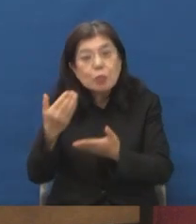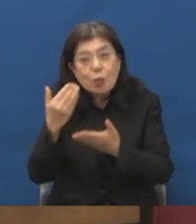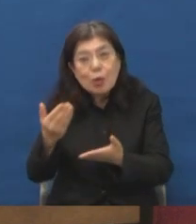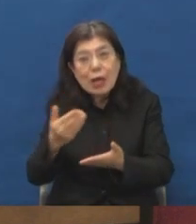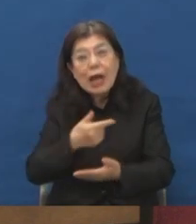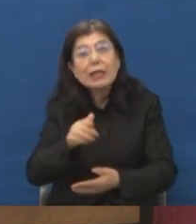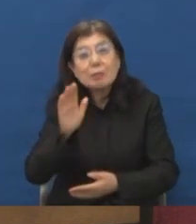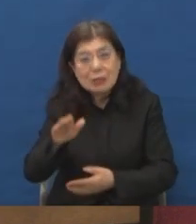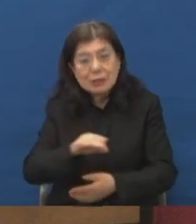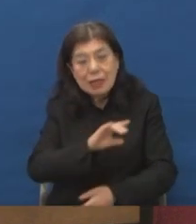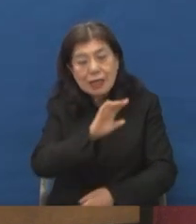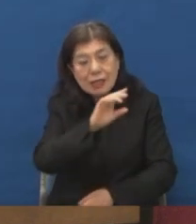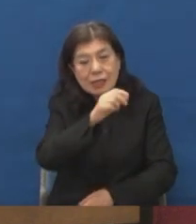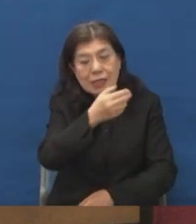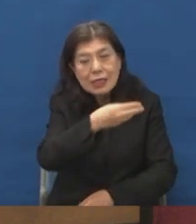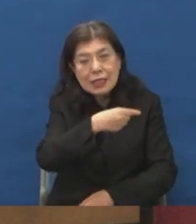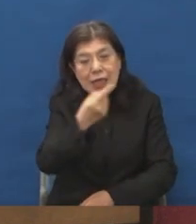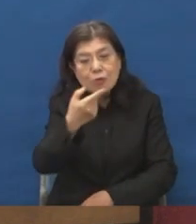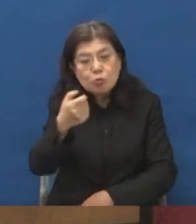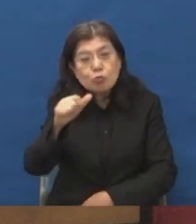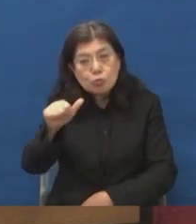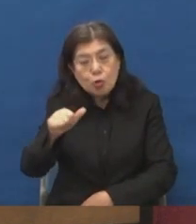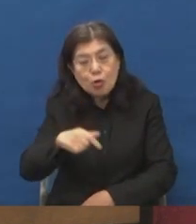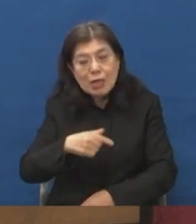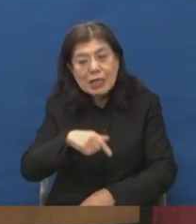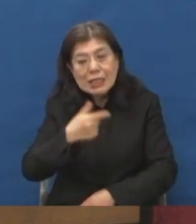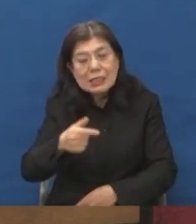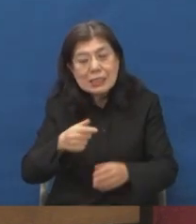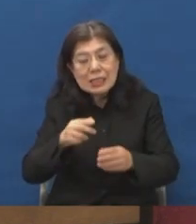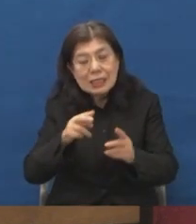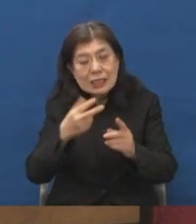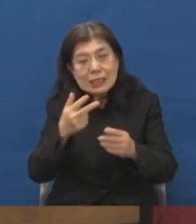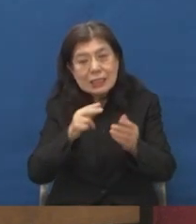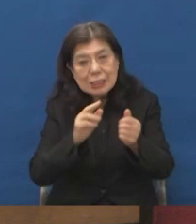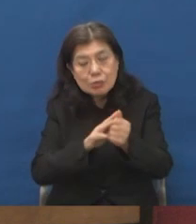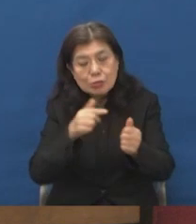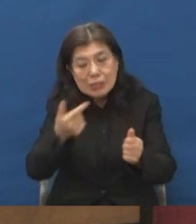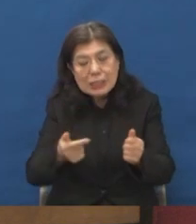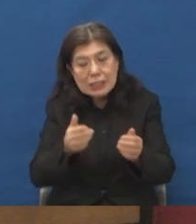165号、私立西総合支援学校増築工事受け入れ契